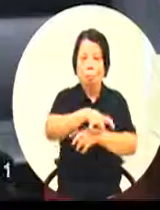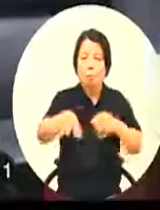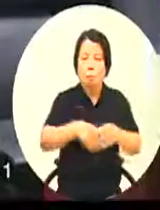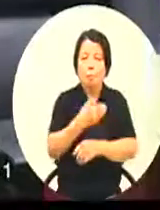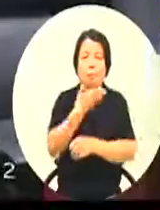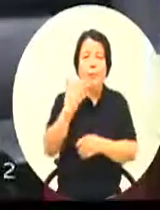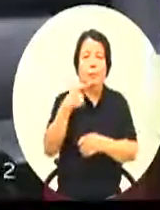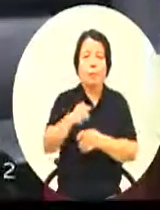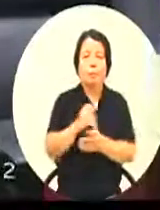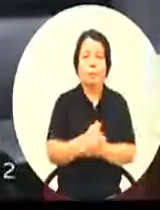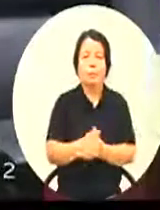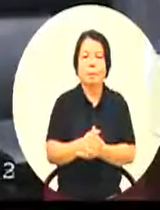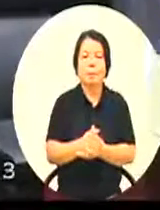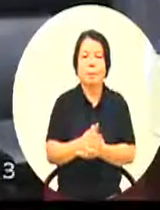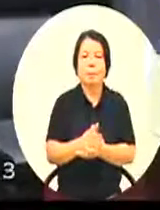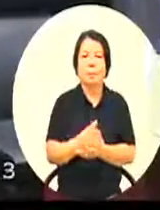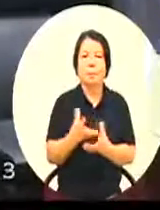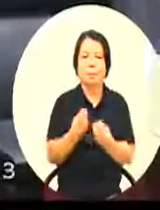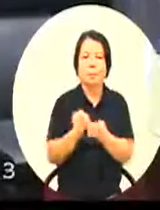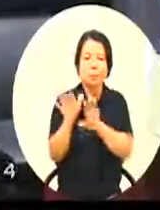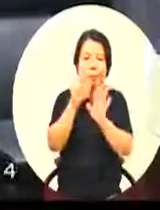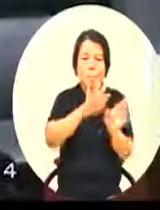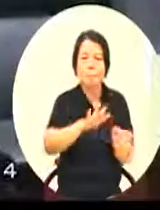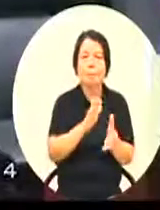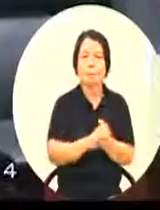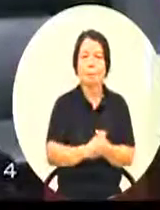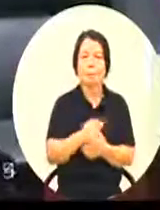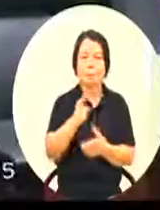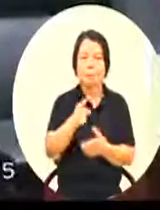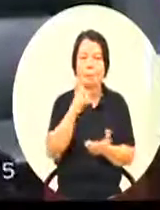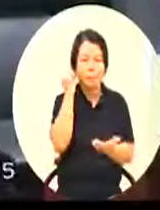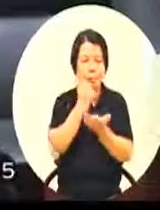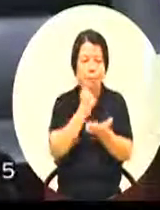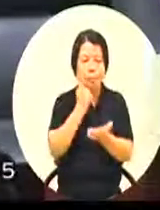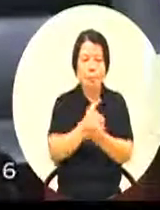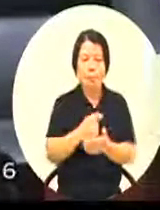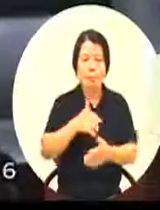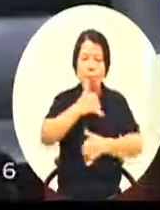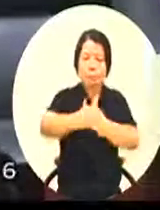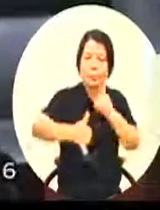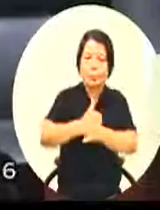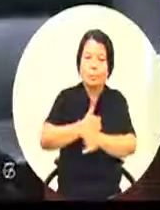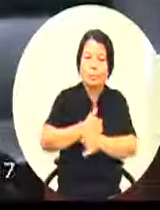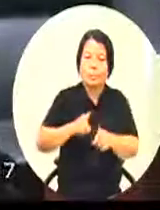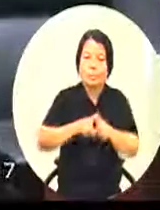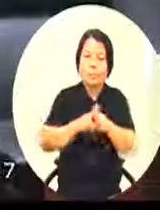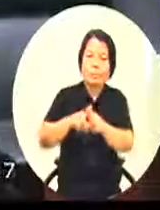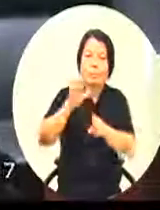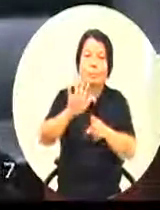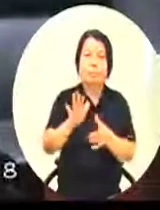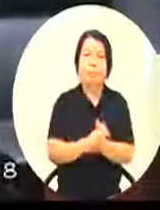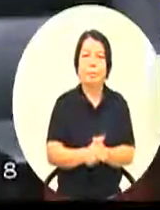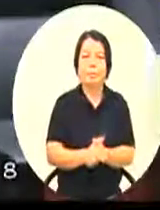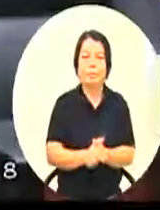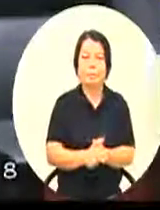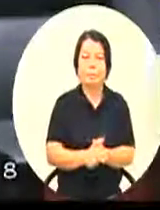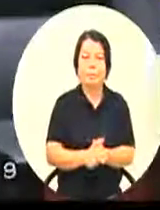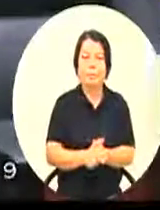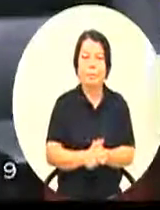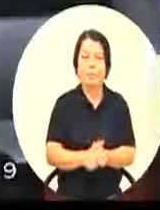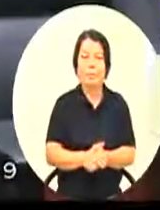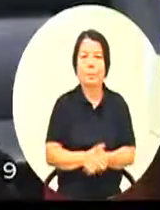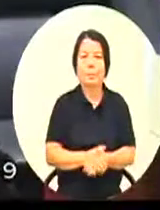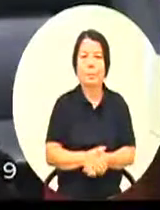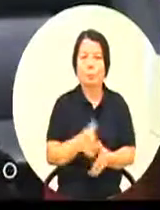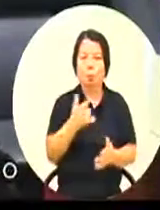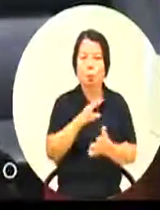是无形的，因为他无形，而且他每天他都在我们的生活里面，所以他才会造就于说我